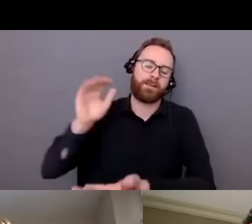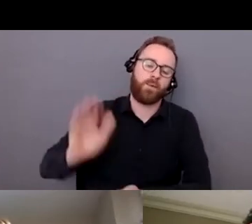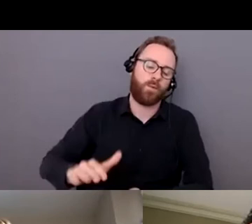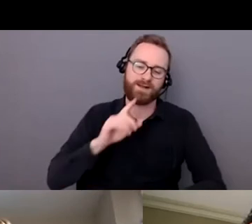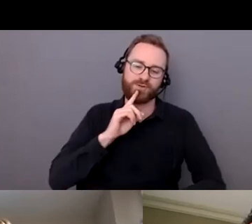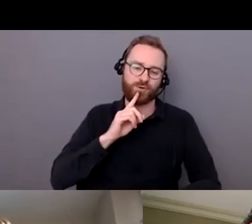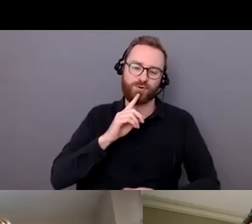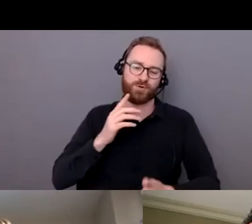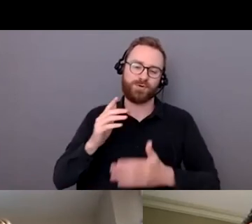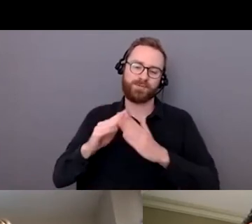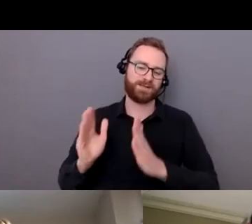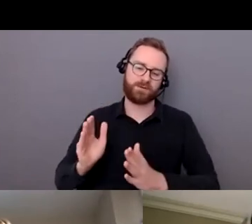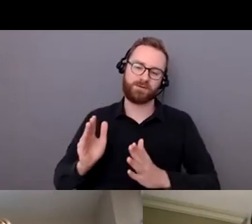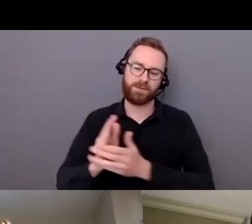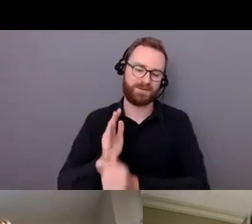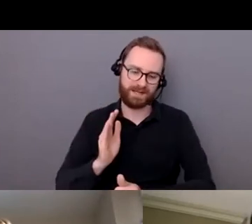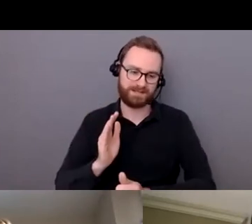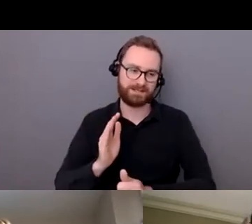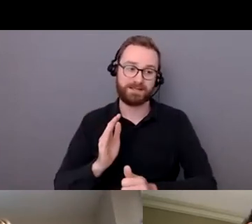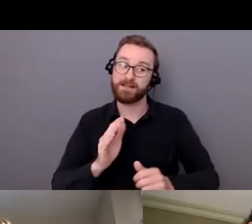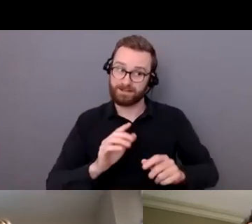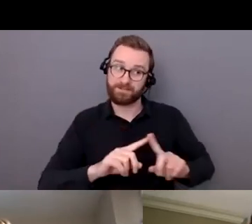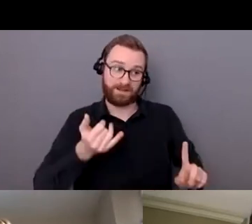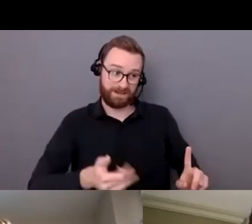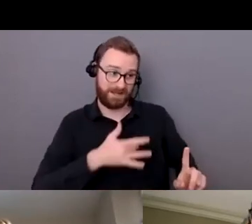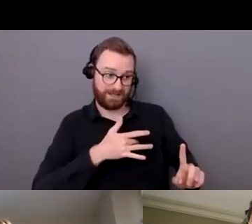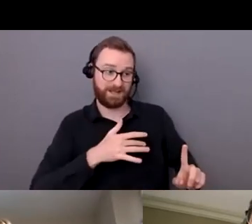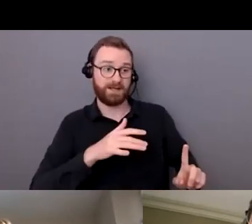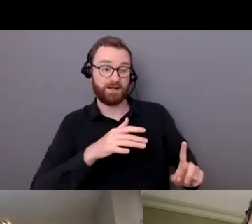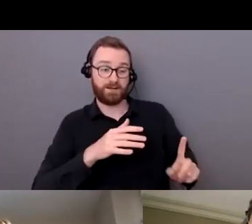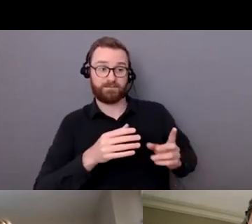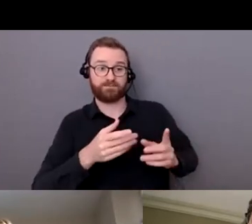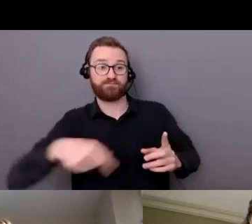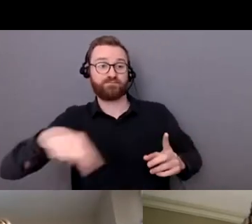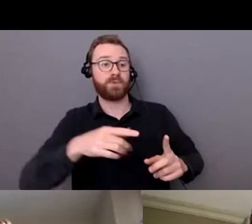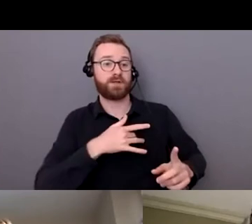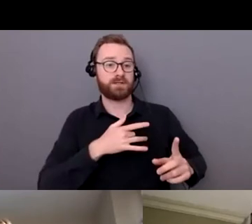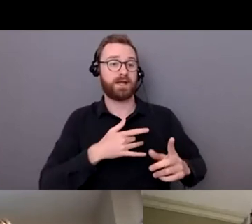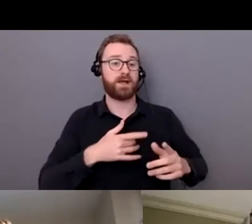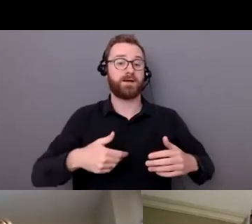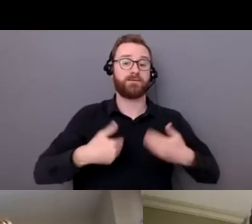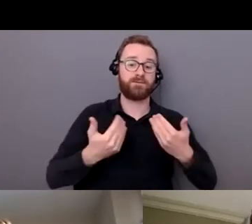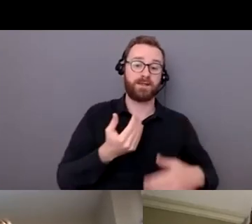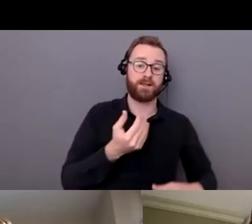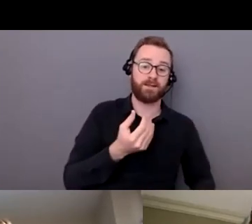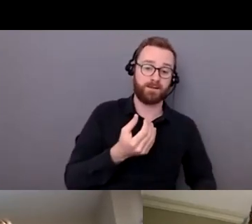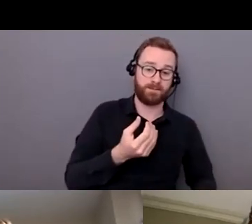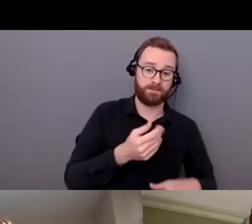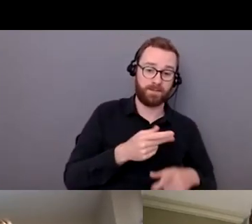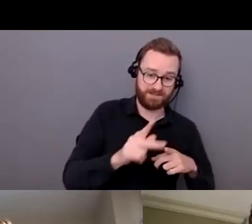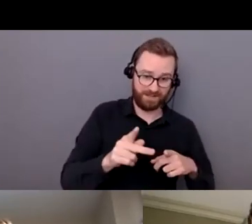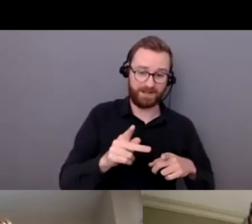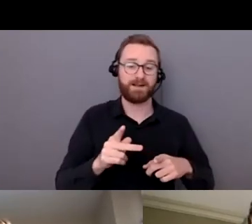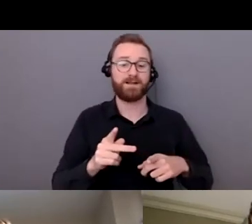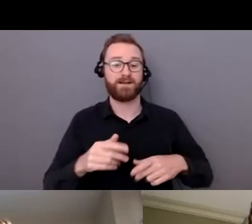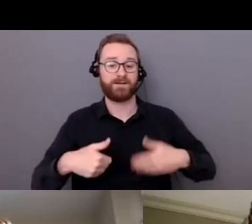ont vu augmenter la capacité de concilier leur vie personnelle et leur vie professionnelle. Donc, la situation d'handicap, elle peut être familiale aussi, hein? Elle peut